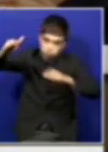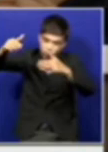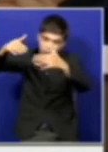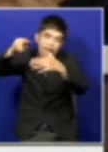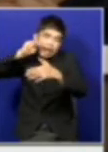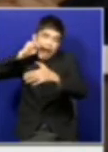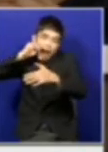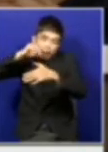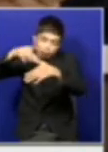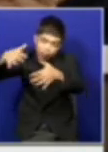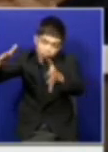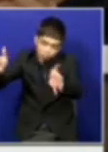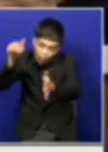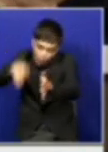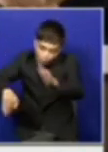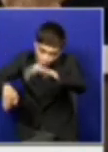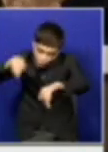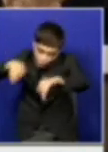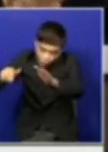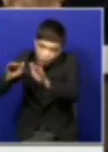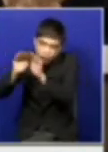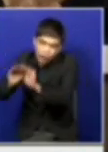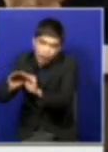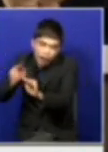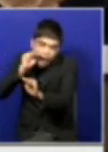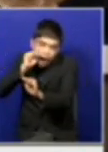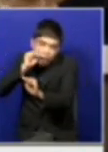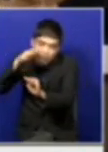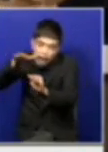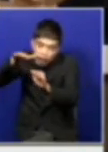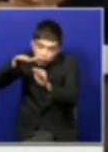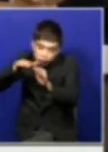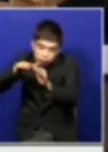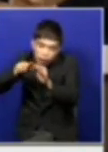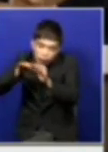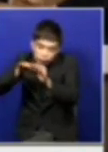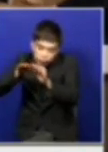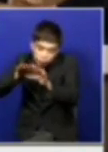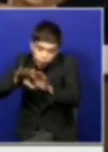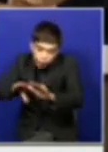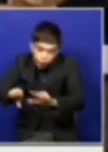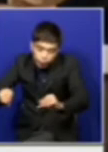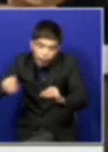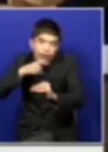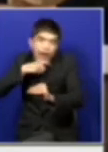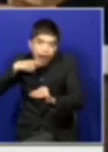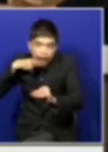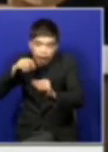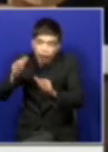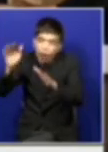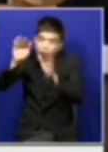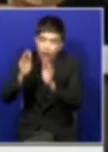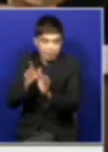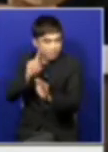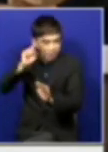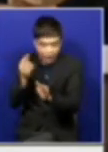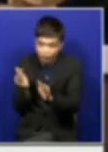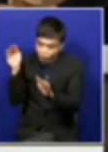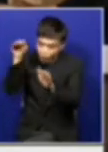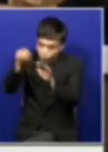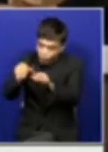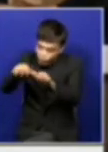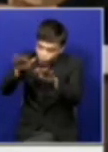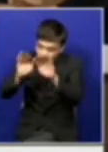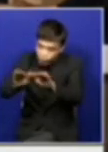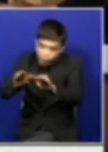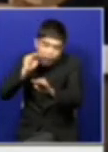รุงแบบนะครับแต่ไปดูภาคประชาชนเขาออกแบบเองเดี๋ยวนี้เขาต้องการโมเดล